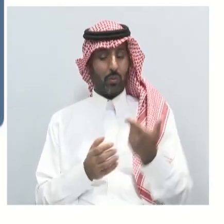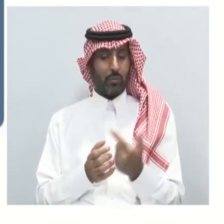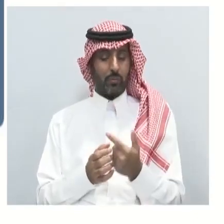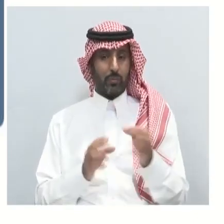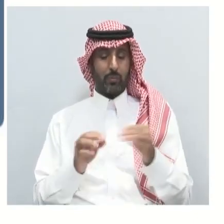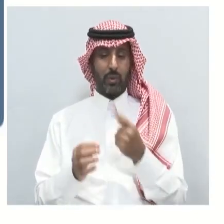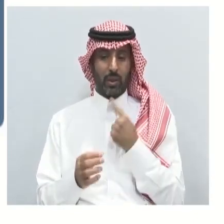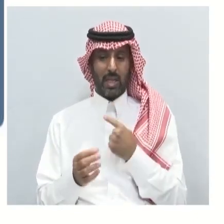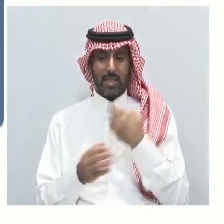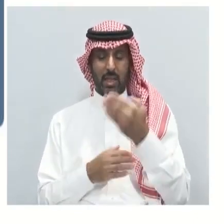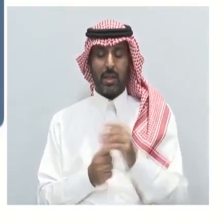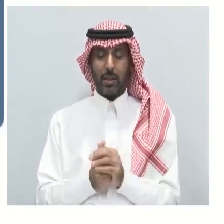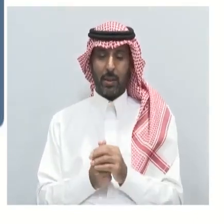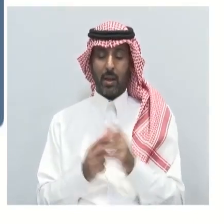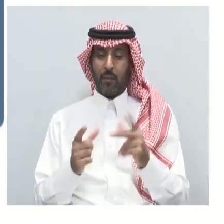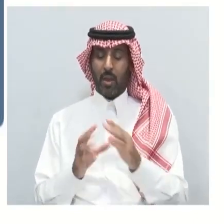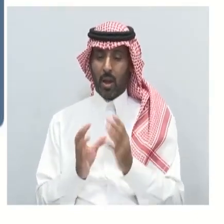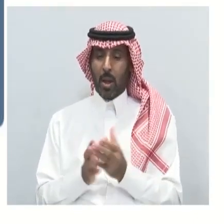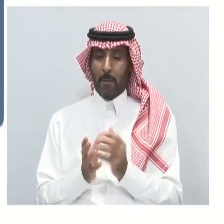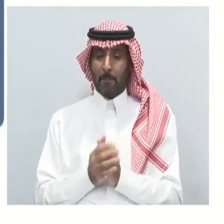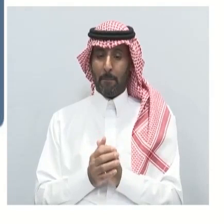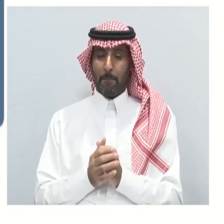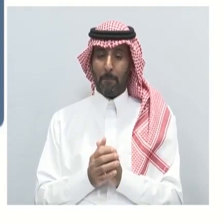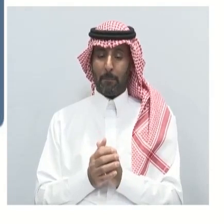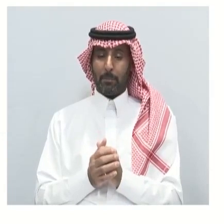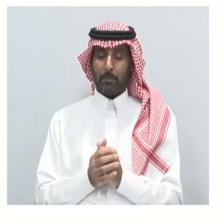التاسعه غرفه الرياض جماد الاولى